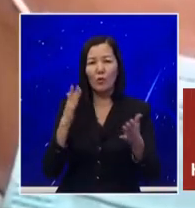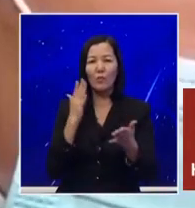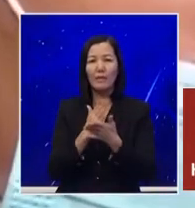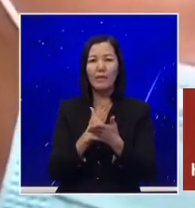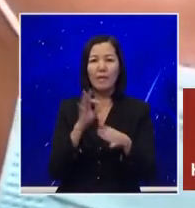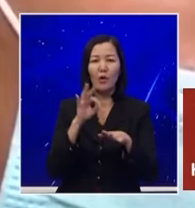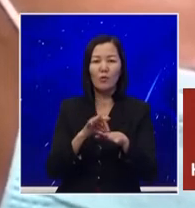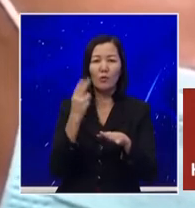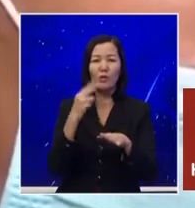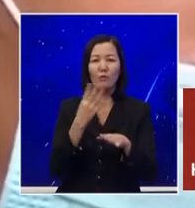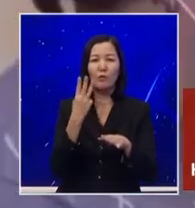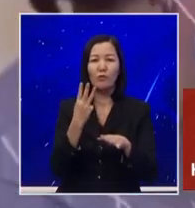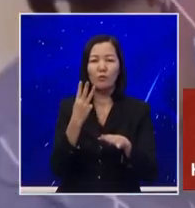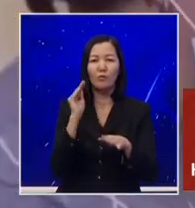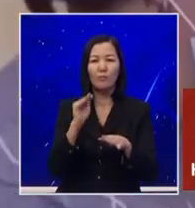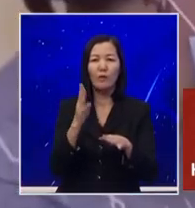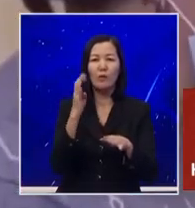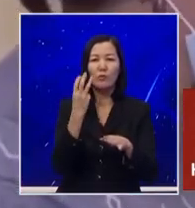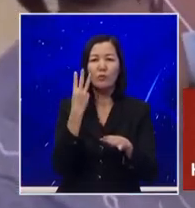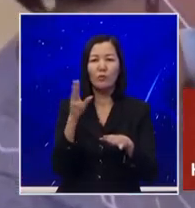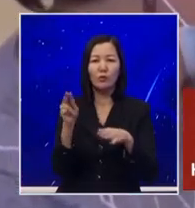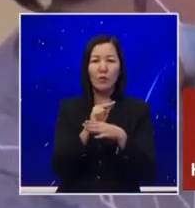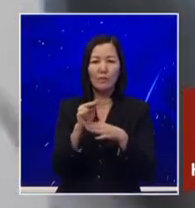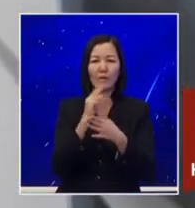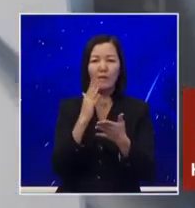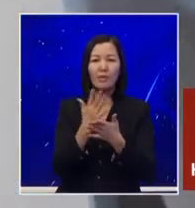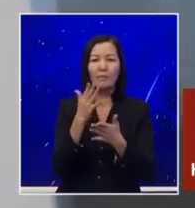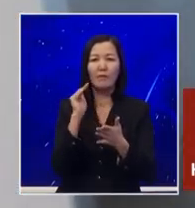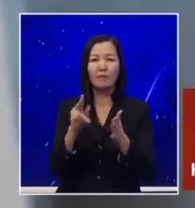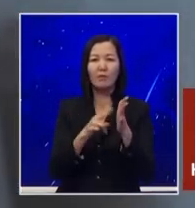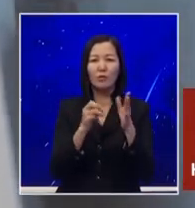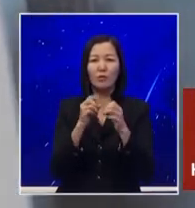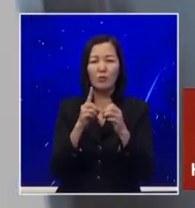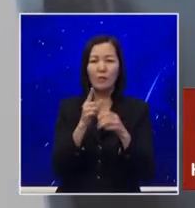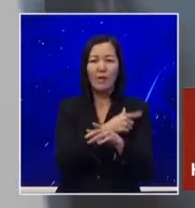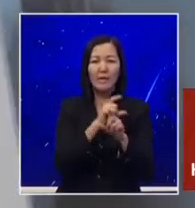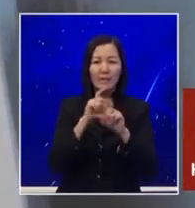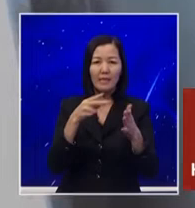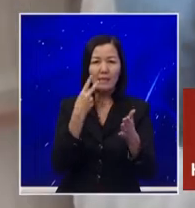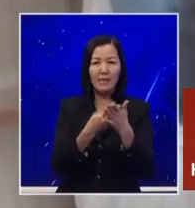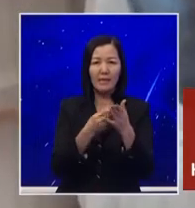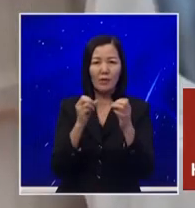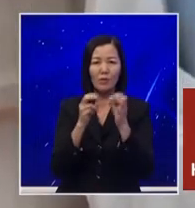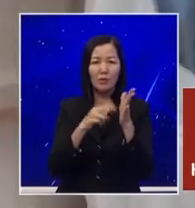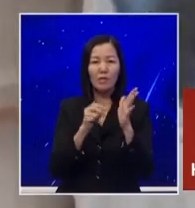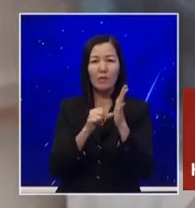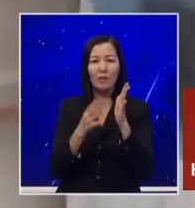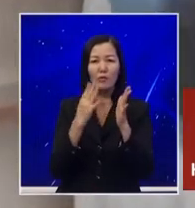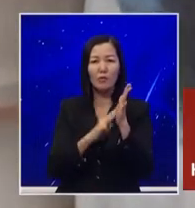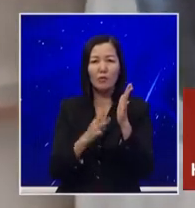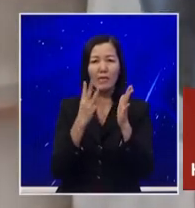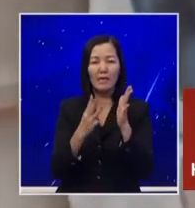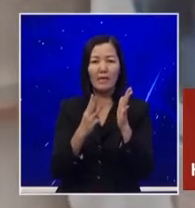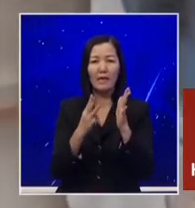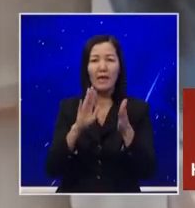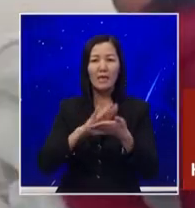індеттен 23403 науқас ем қабылдауда, 5711 стационарда, ал 17692